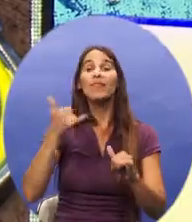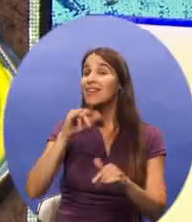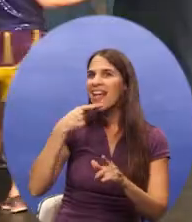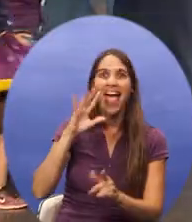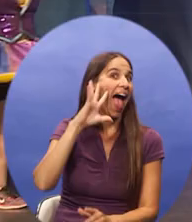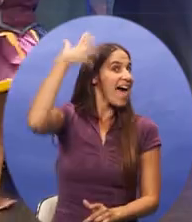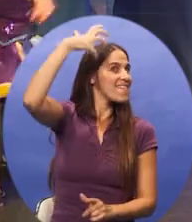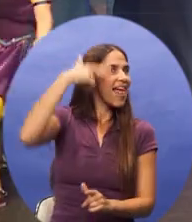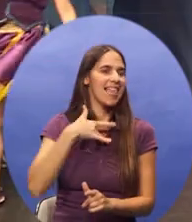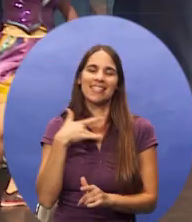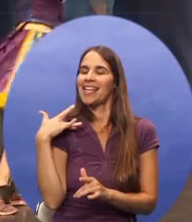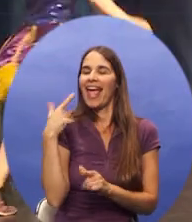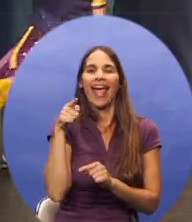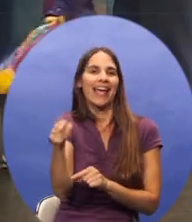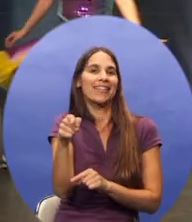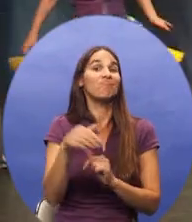שנהנים. אני רץ על